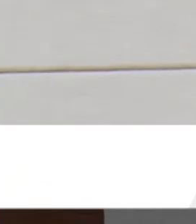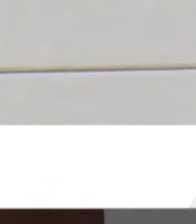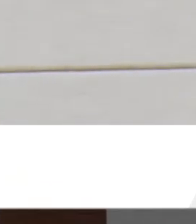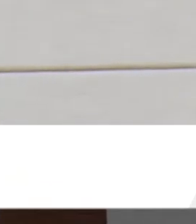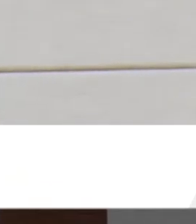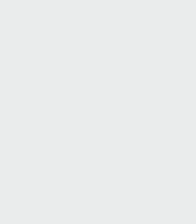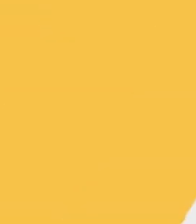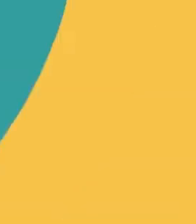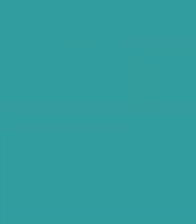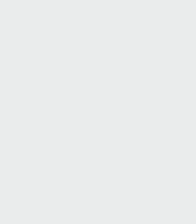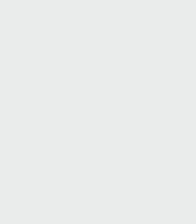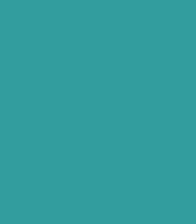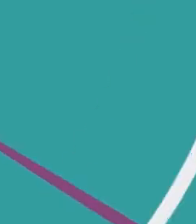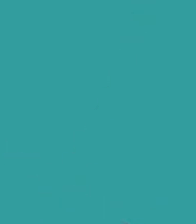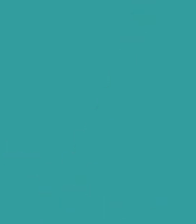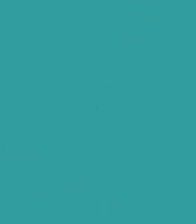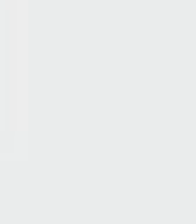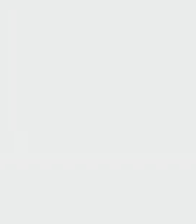방침입니다.